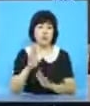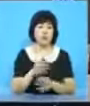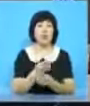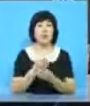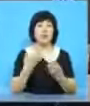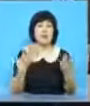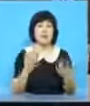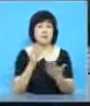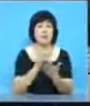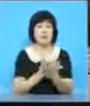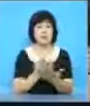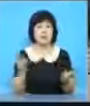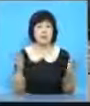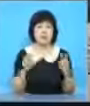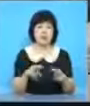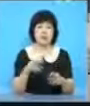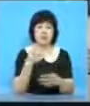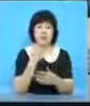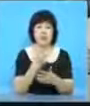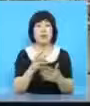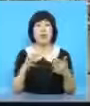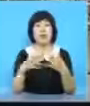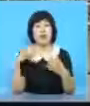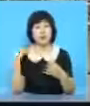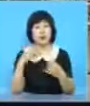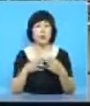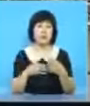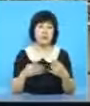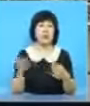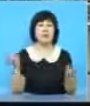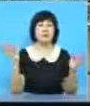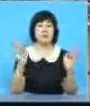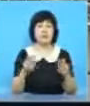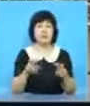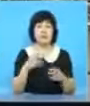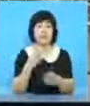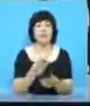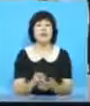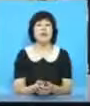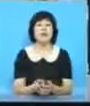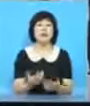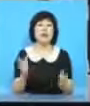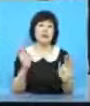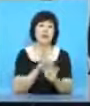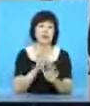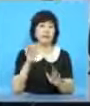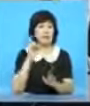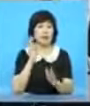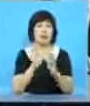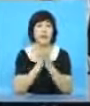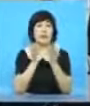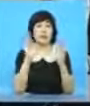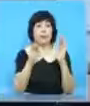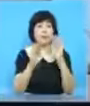шарасына келген Ақтөбе тұрғындары мен қонақтары жергілікті өнерпаздардың нақышына келтіре орындаған әнін тыңдап, кітап көрмесін